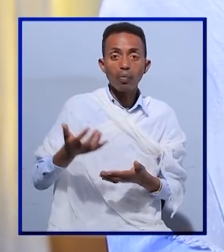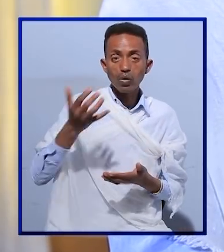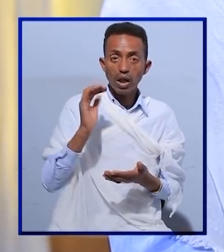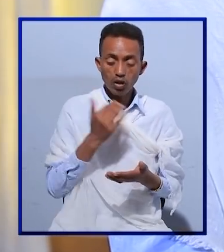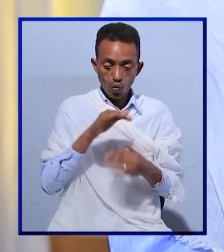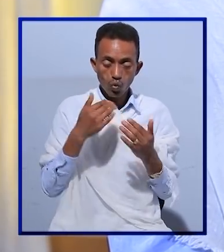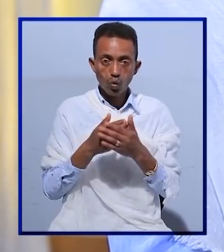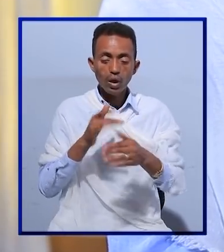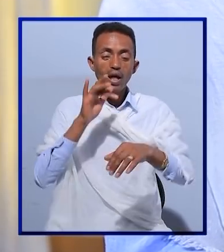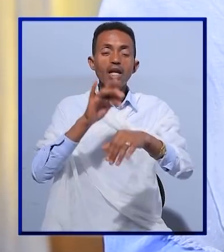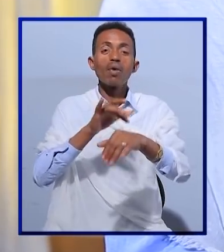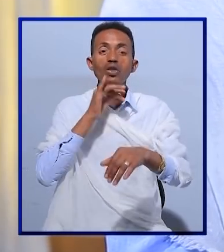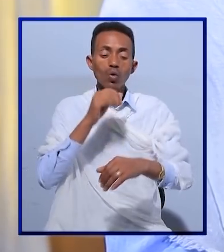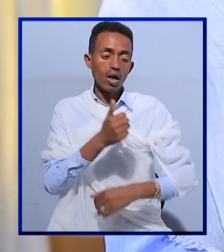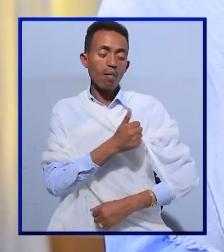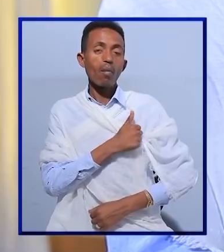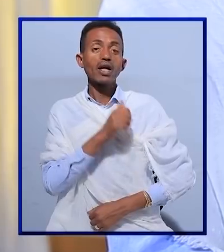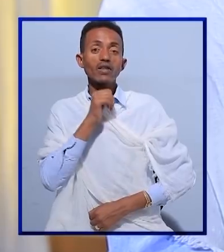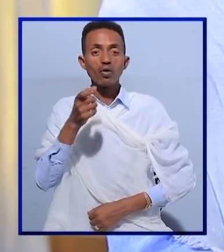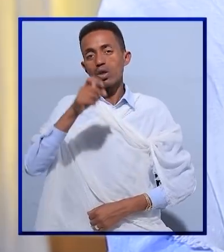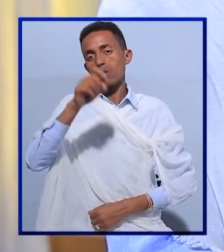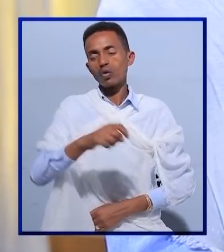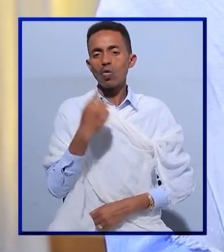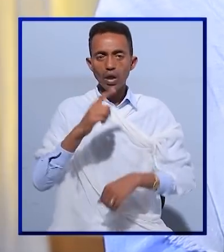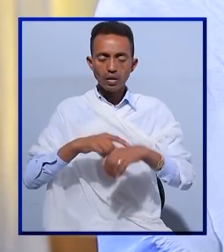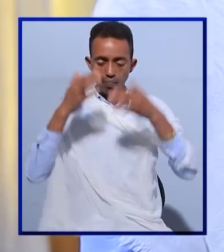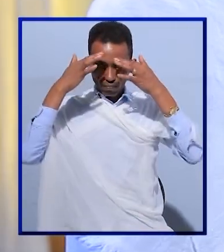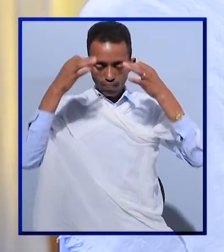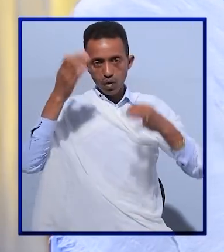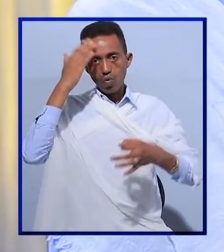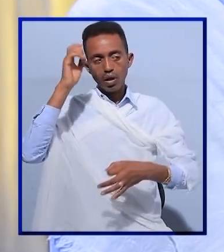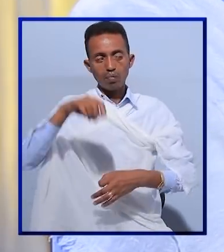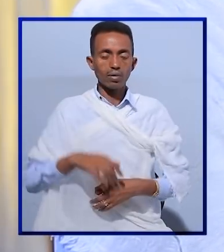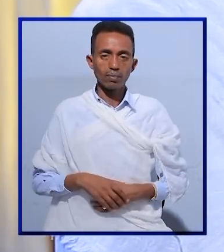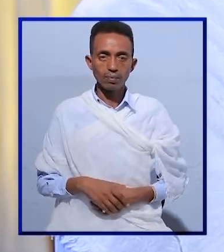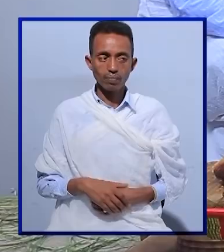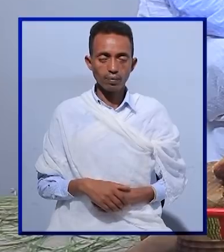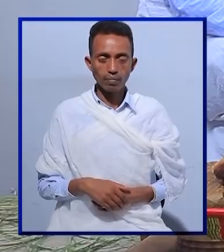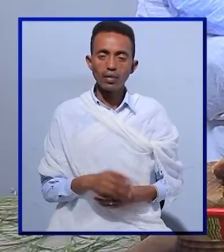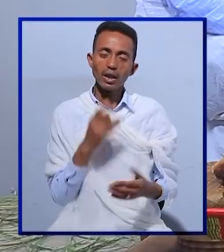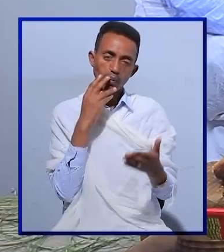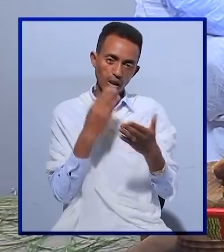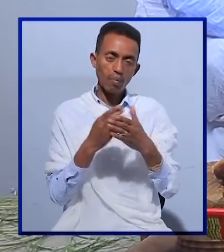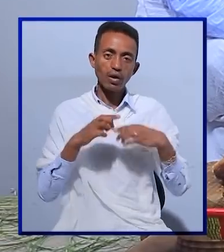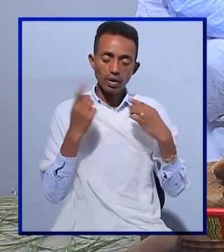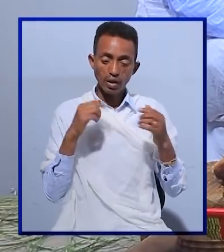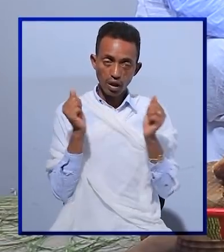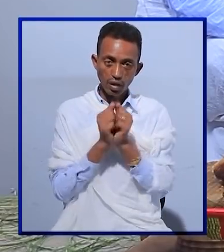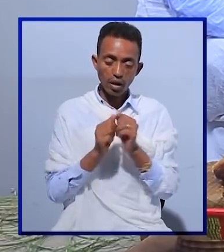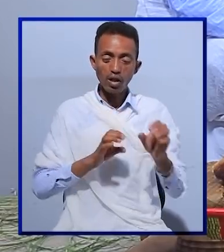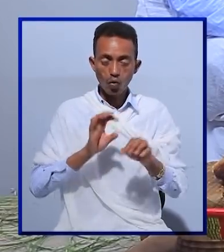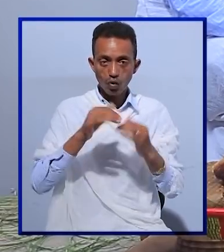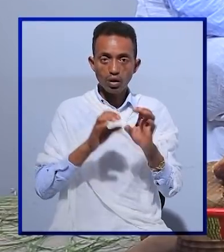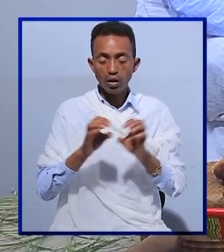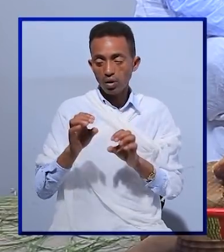ሀብቶቻችንን መገለጫዎቻችንን የማያስነኩ የማያስደፍሩ መሆን እንዳለባቸው ሁልጊዜ ማረጋገጥ አለብን። መልካም ቀሲስ፣ እኛ